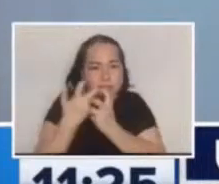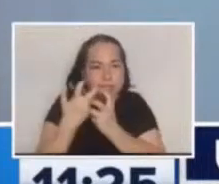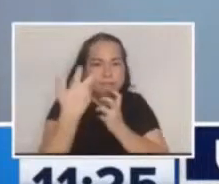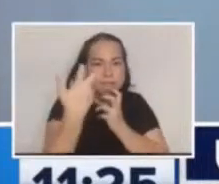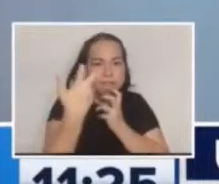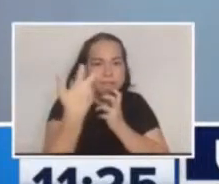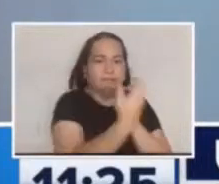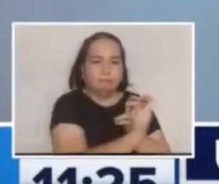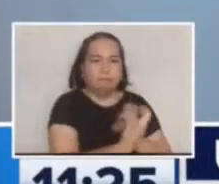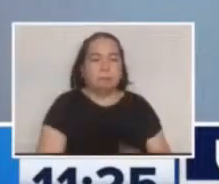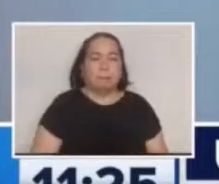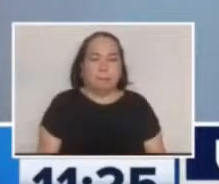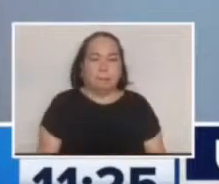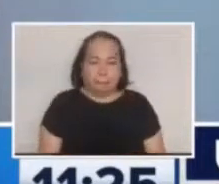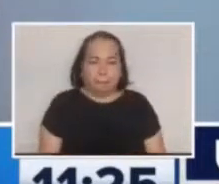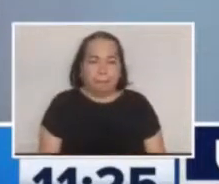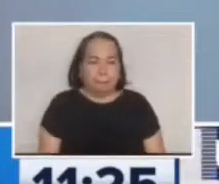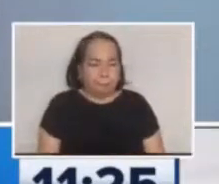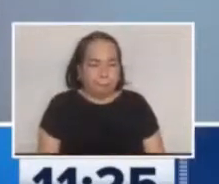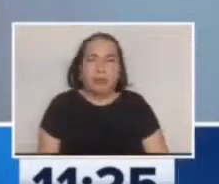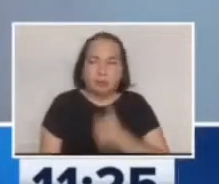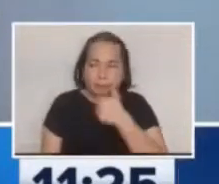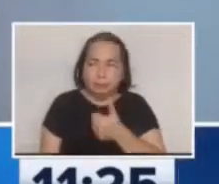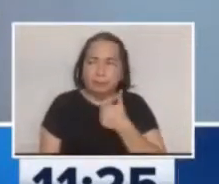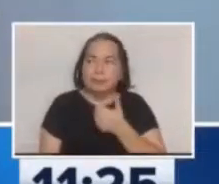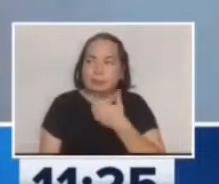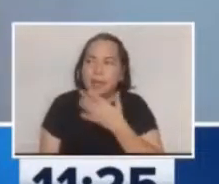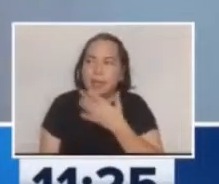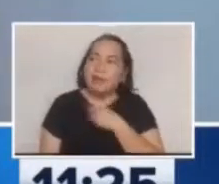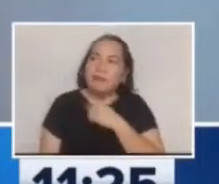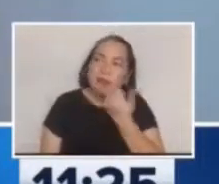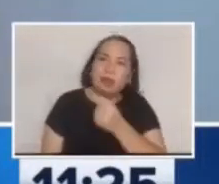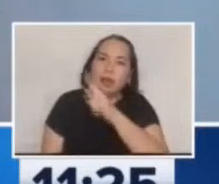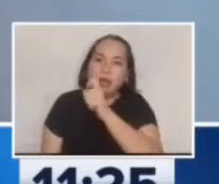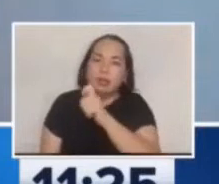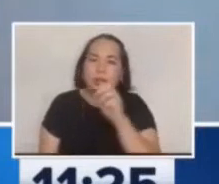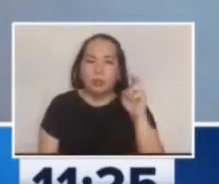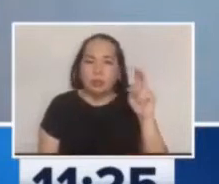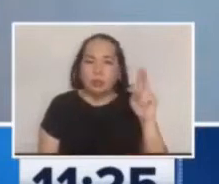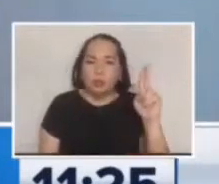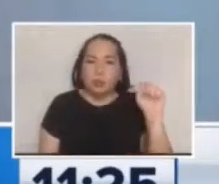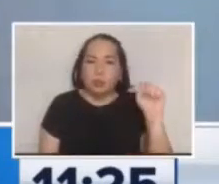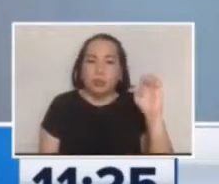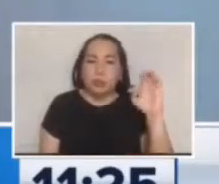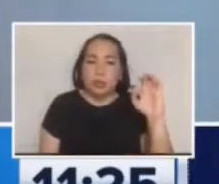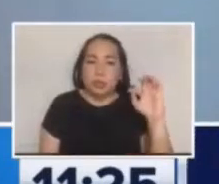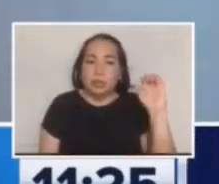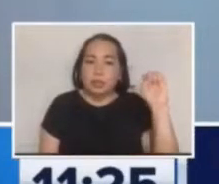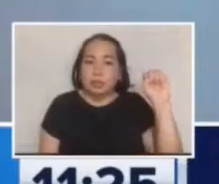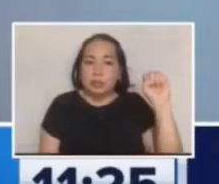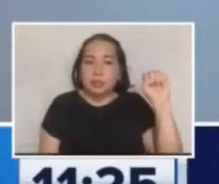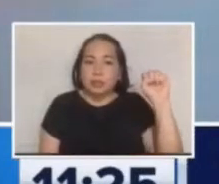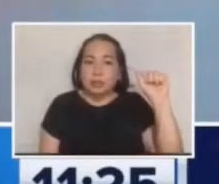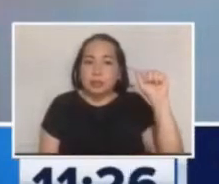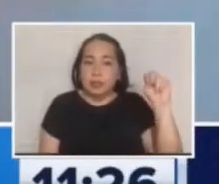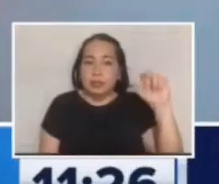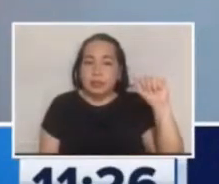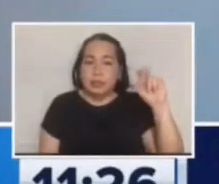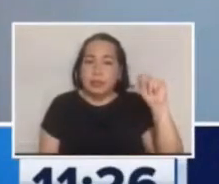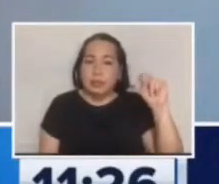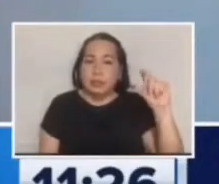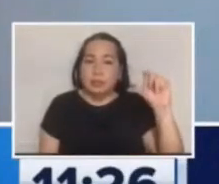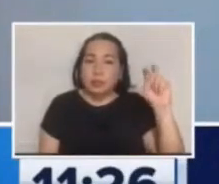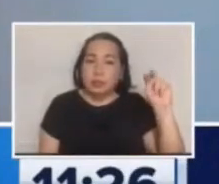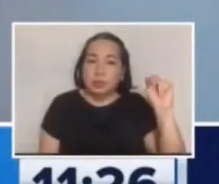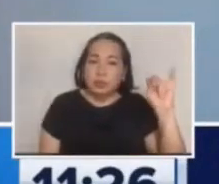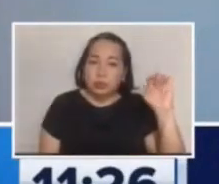Maswerte po tayo na nang nagkaroon itong cancellation ng pagpunta sa school ay summer vacation. So